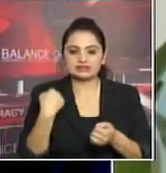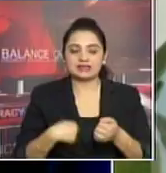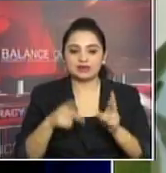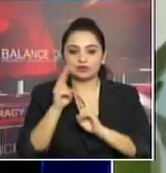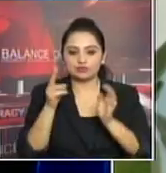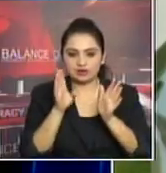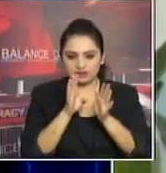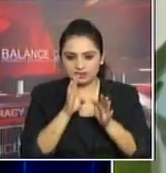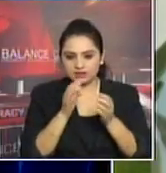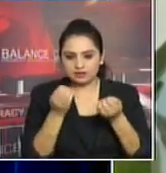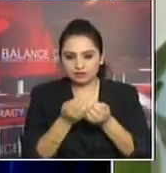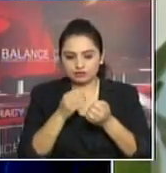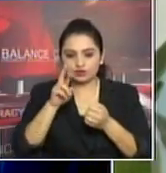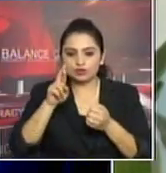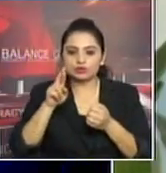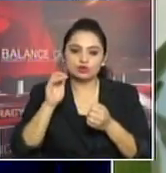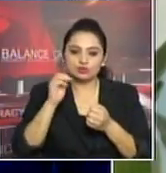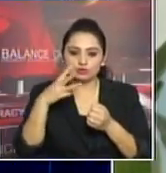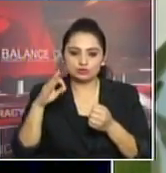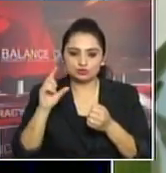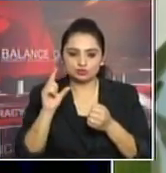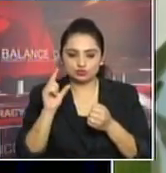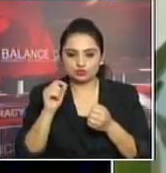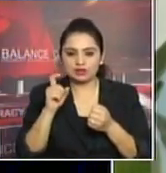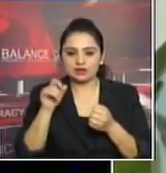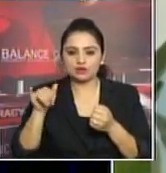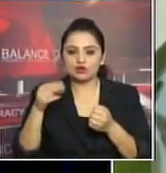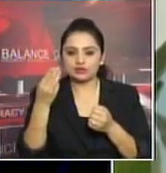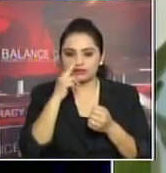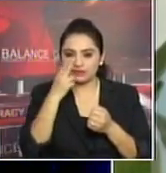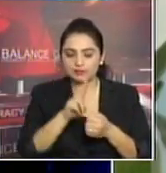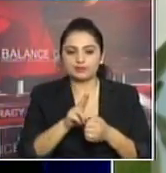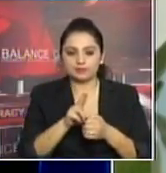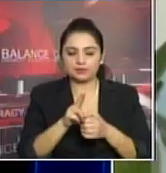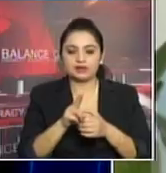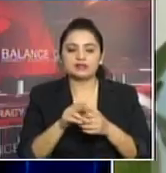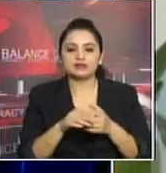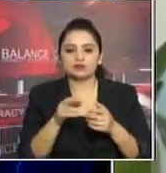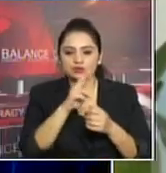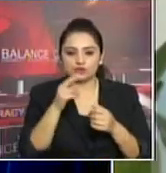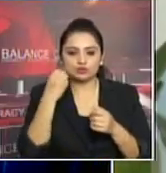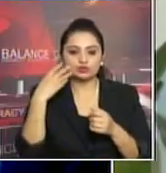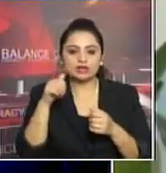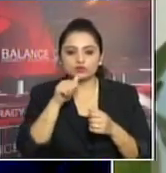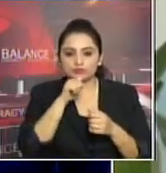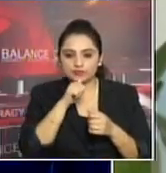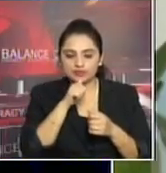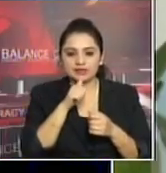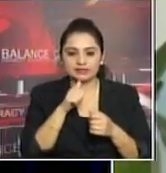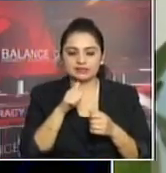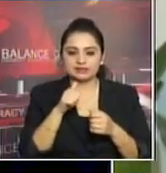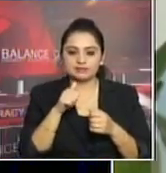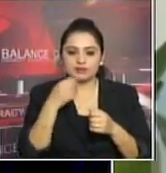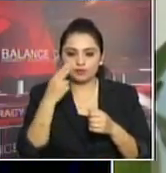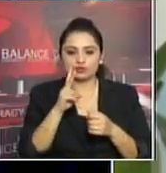हामीले रसुवागढीमा भएको, टिमुरेमा भएको आइसिडी र तातोपानीमा भएको आइसिडी विकास गर्नको